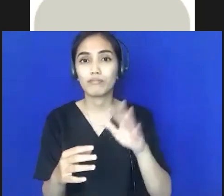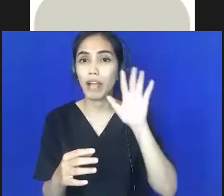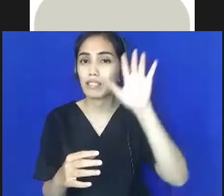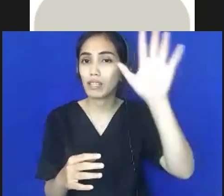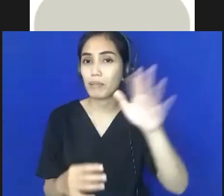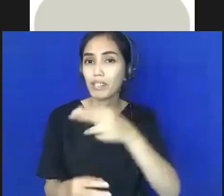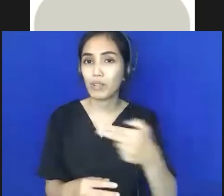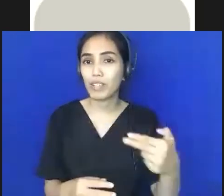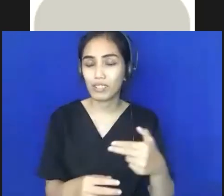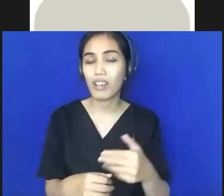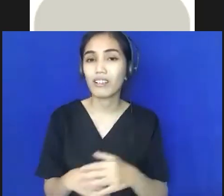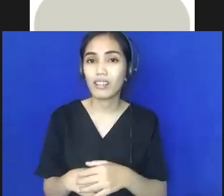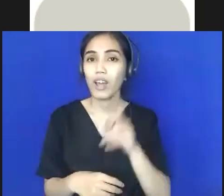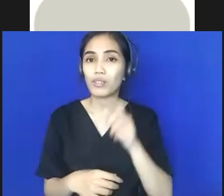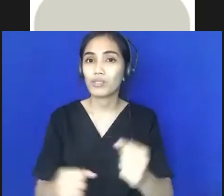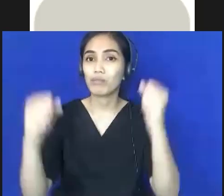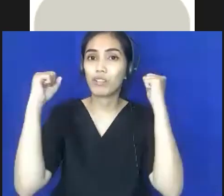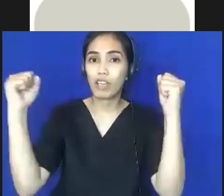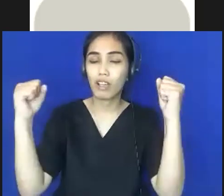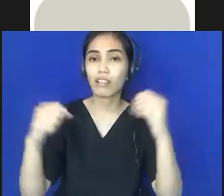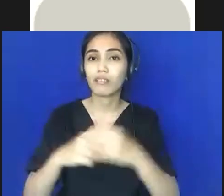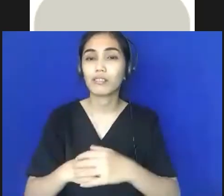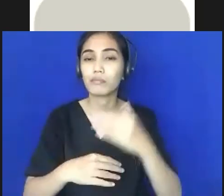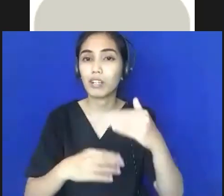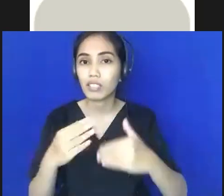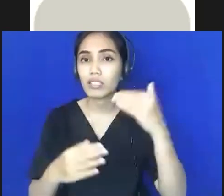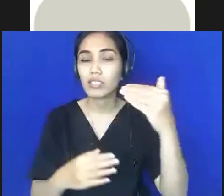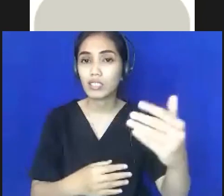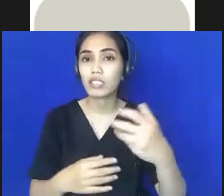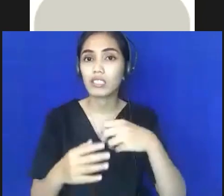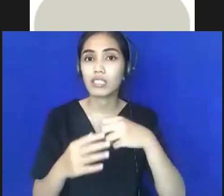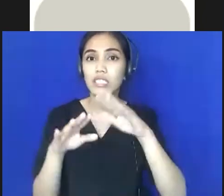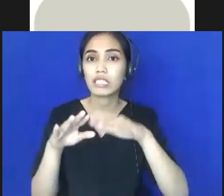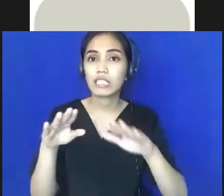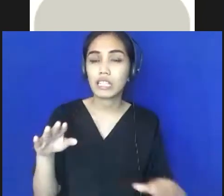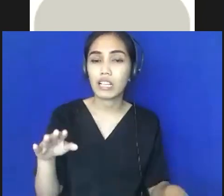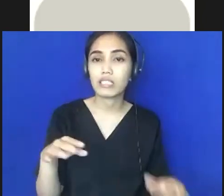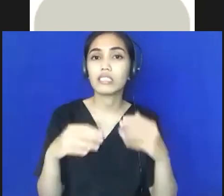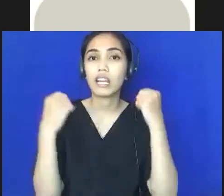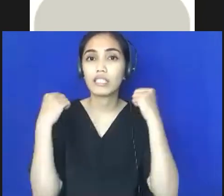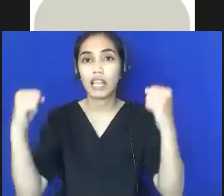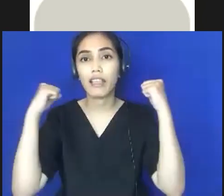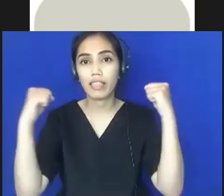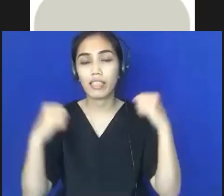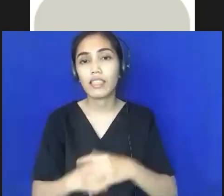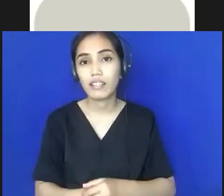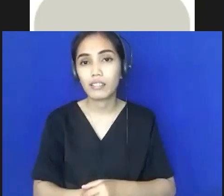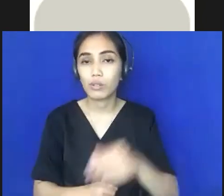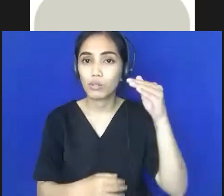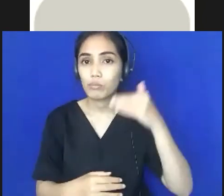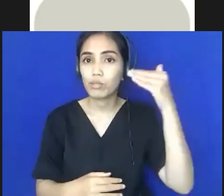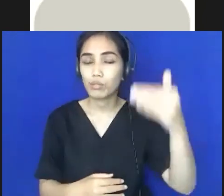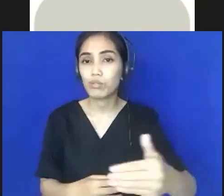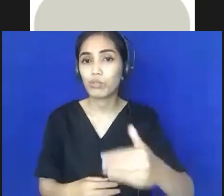butuh remaja yang sehat agar nanti juga menghasilkan generasi-generasi yang sehat pada waktunya untuk menuju